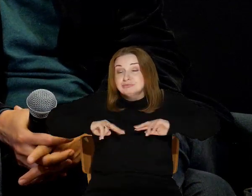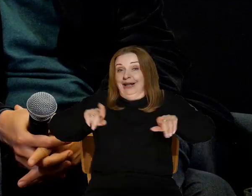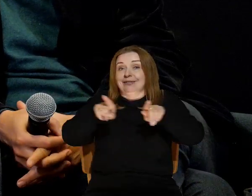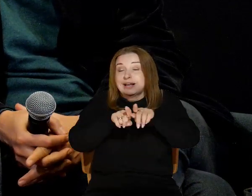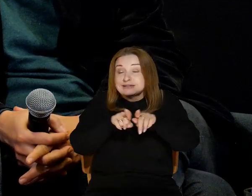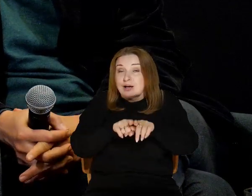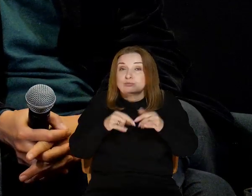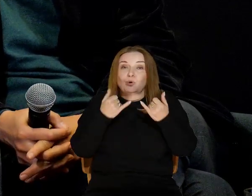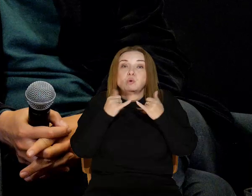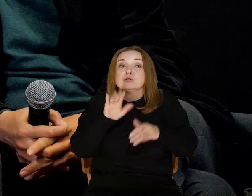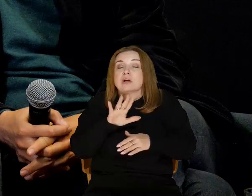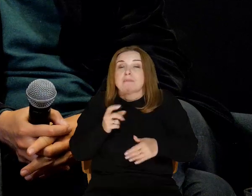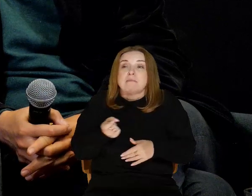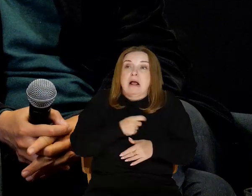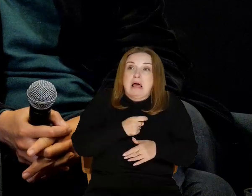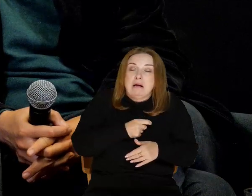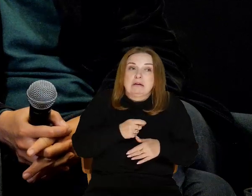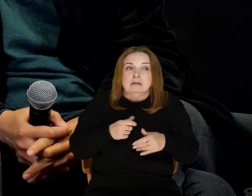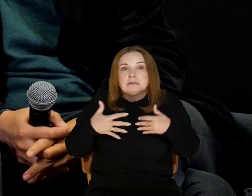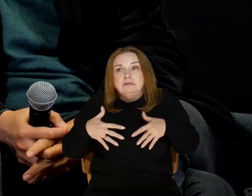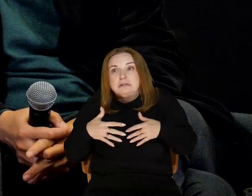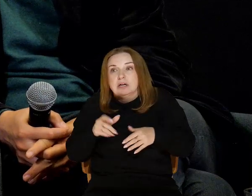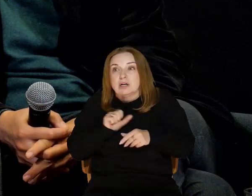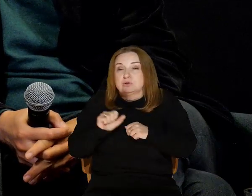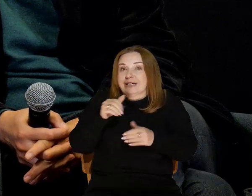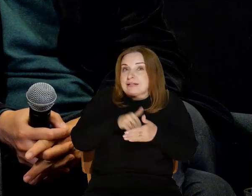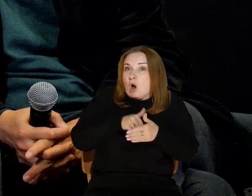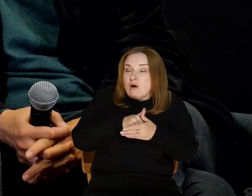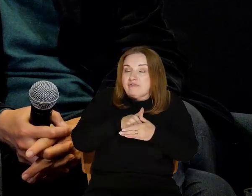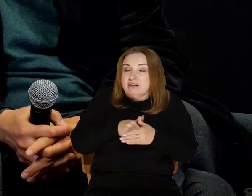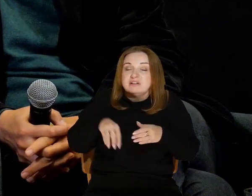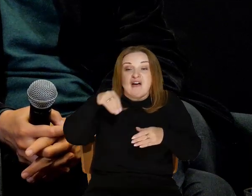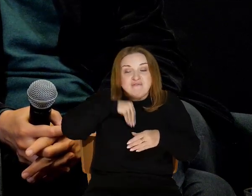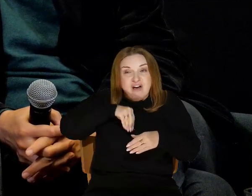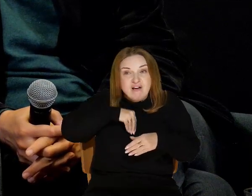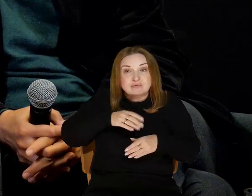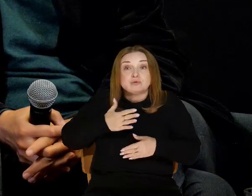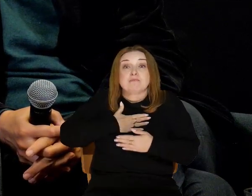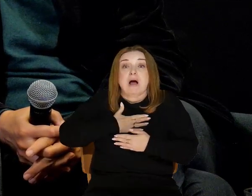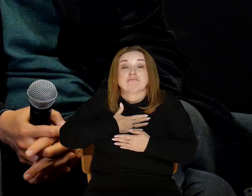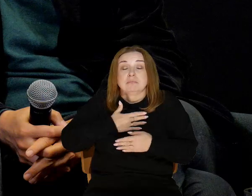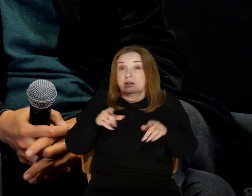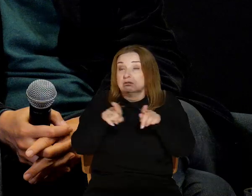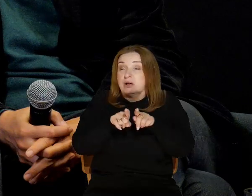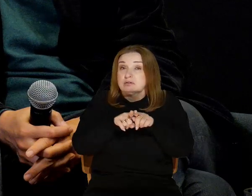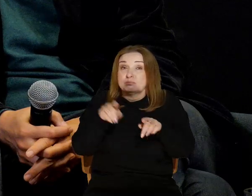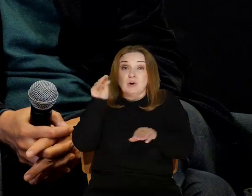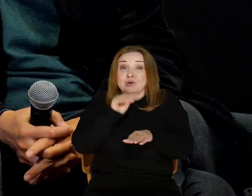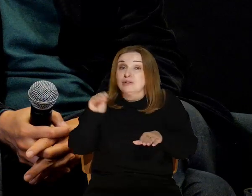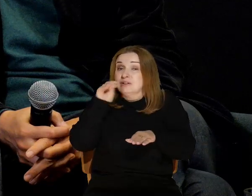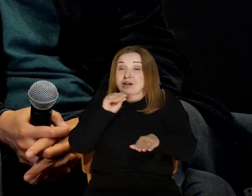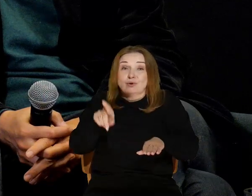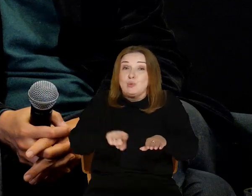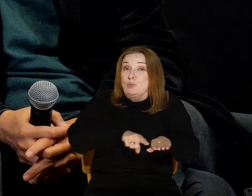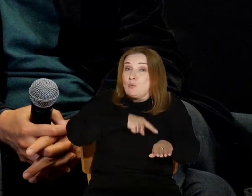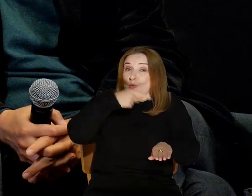naszych uprzedzeniach, lękach, jakichś odruchach nawet. To wszystko ciągle żyje, to ciągle wszystko funkcjonuje i pewnie jeszcze